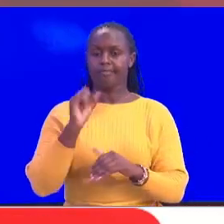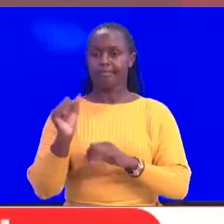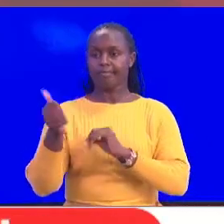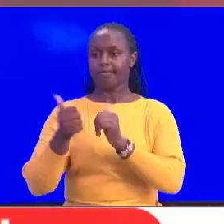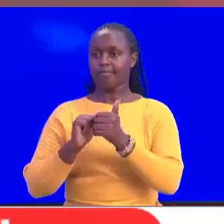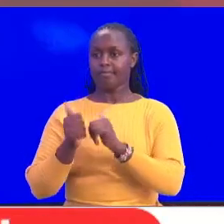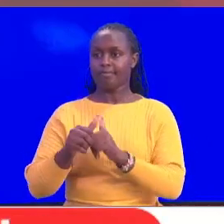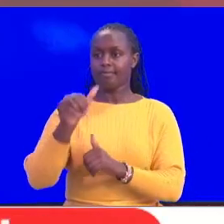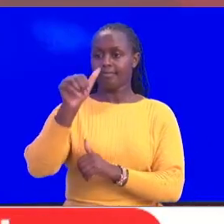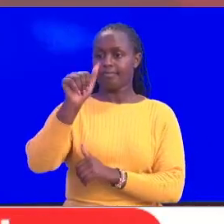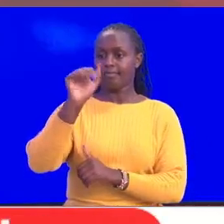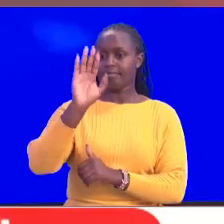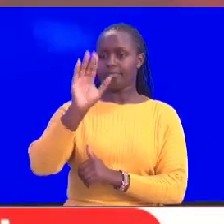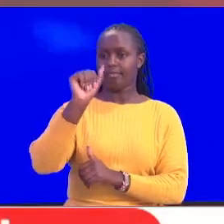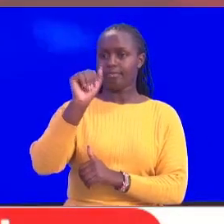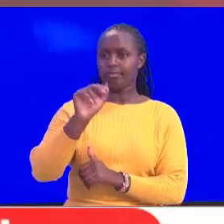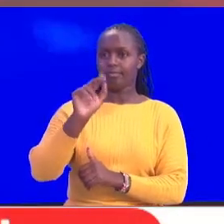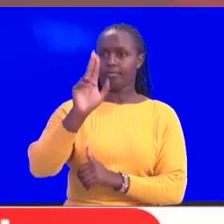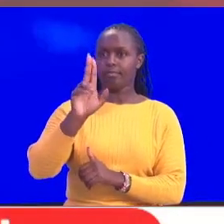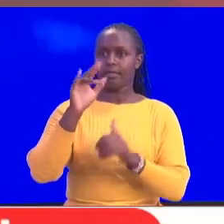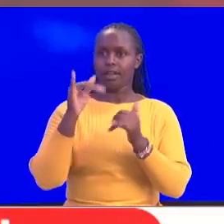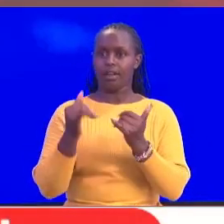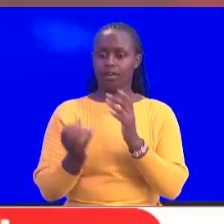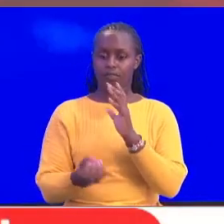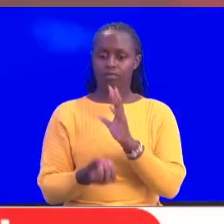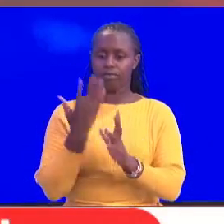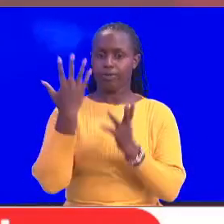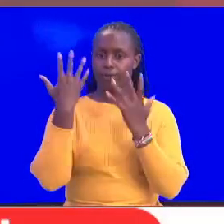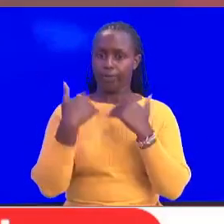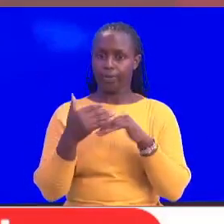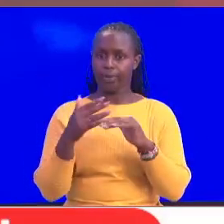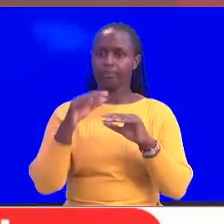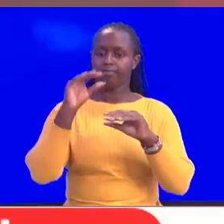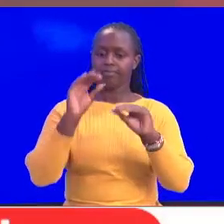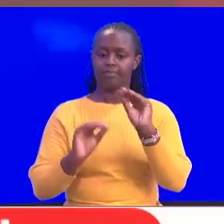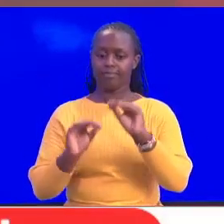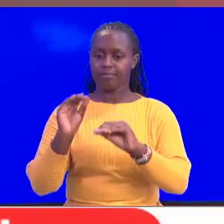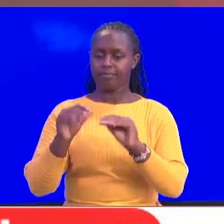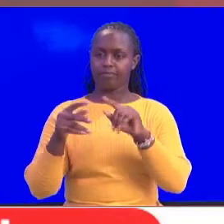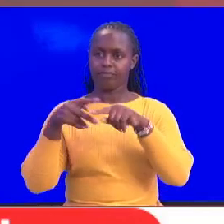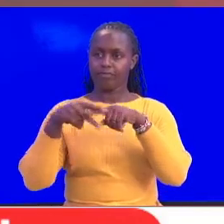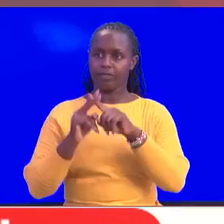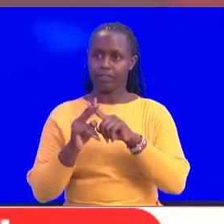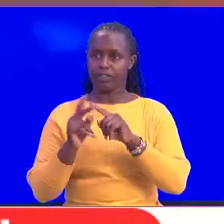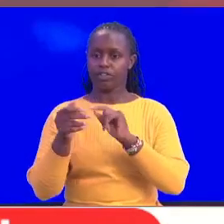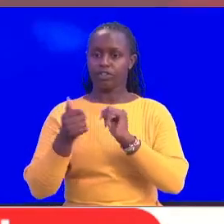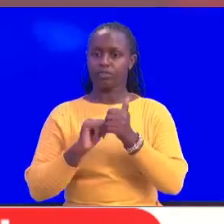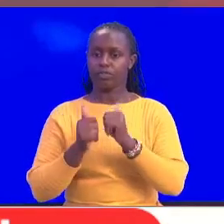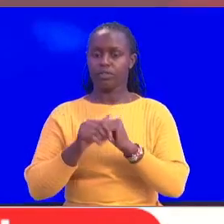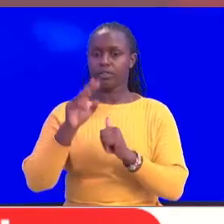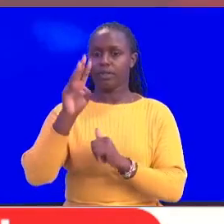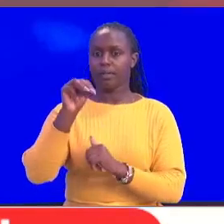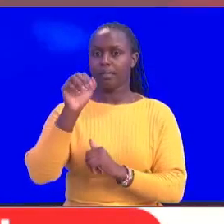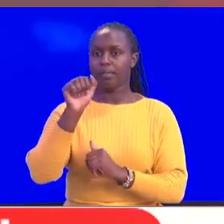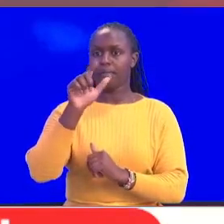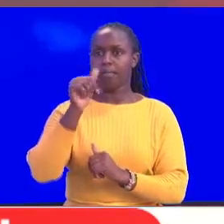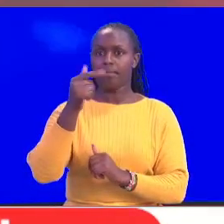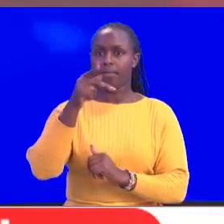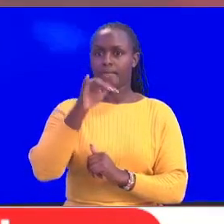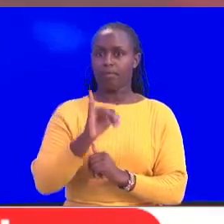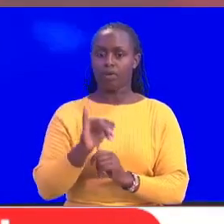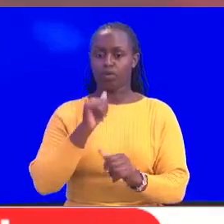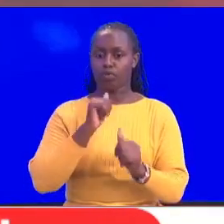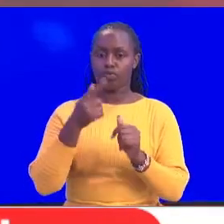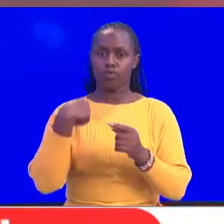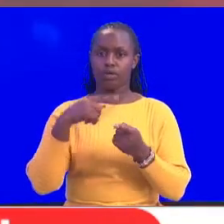Chini Ababu na Mwamba amezindua rasmi ukarabati wa uwanja wa michezo wa Mbaraki unaosimamiwa na halmashauri ya